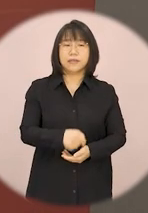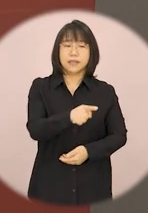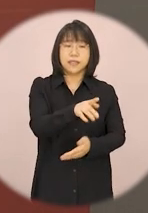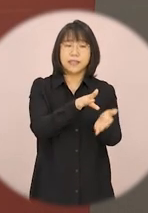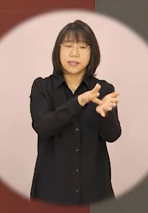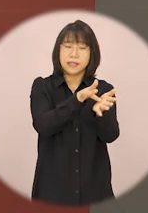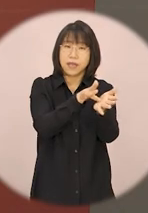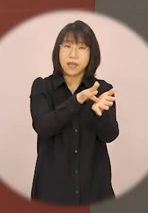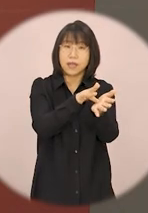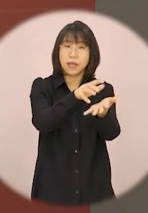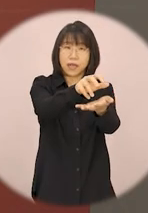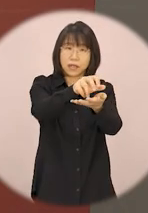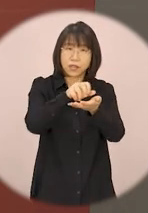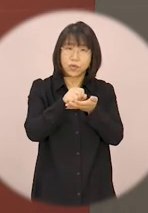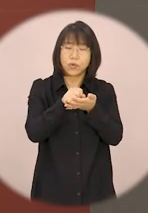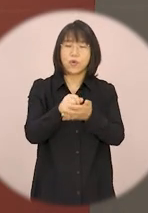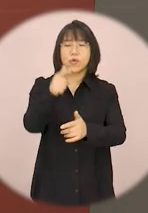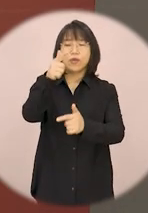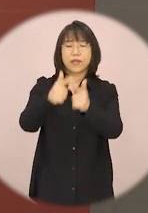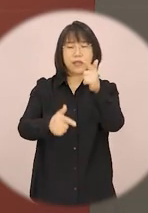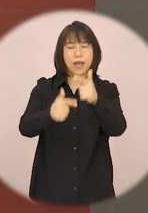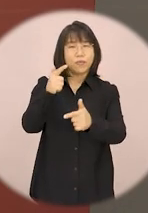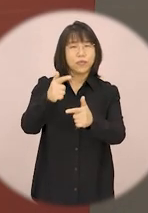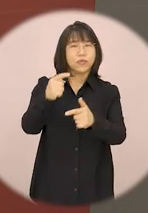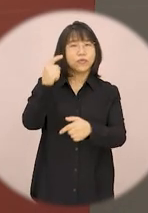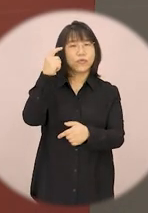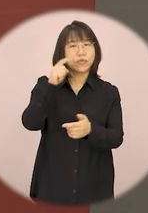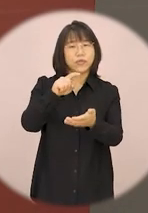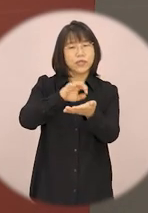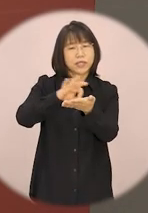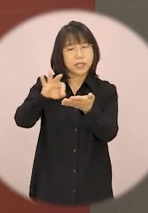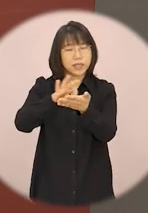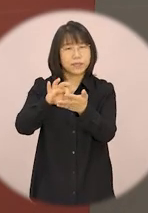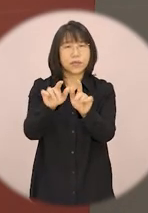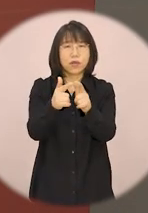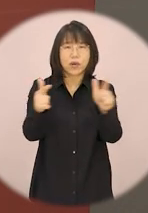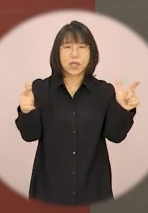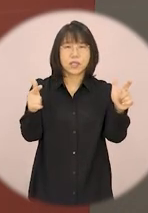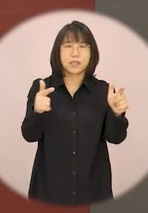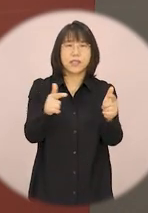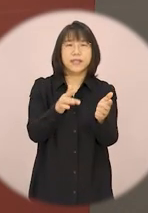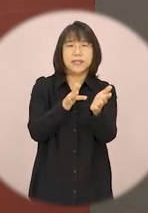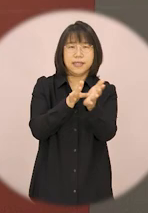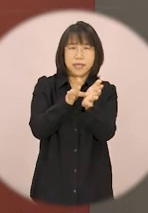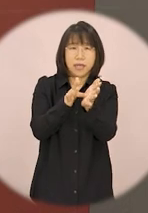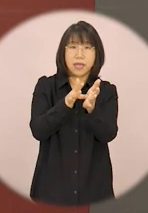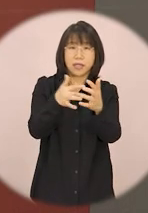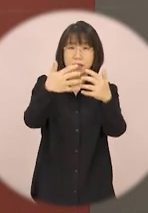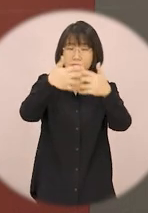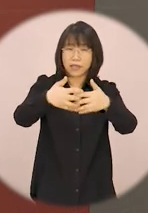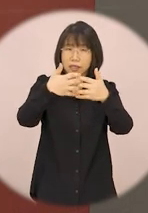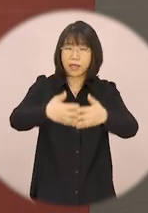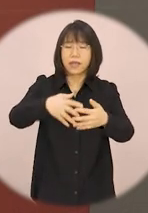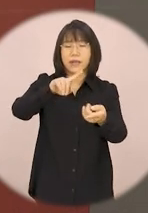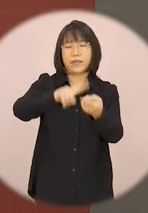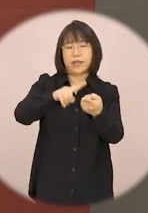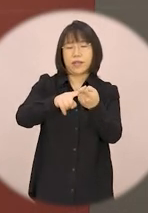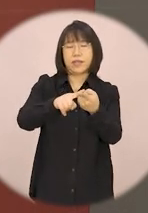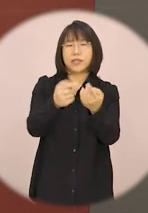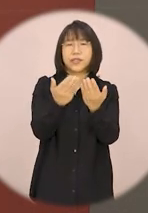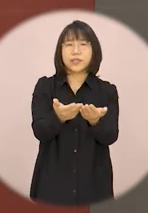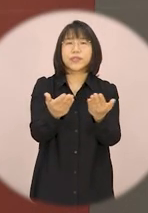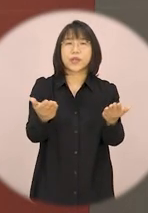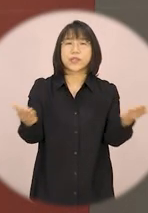약제를 중심으로 나무의 그 슬림 세워 또 나무로 만든 의 합이 들 어 이런